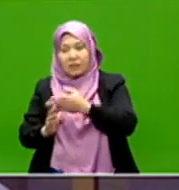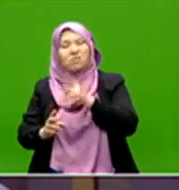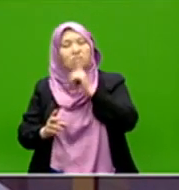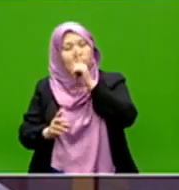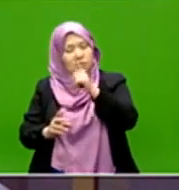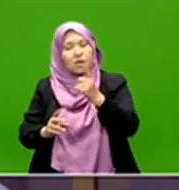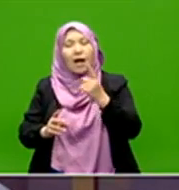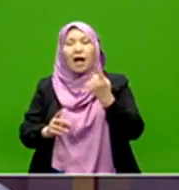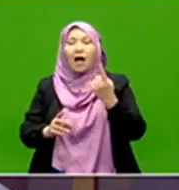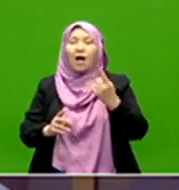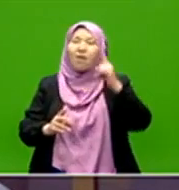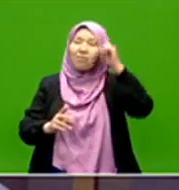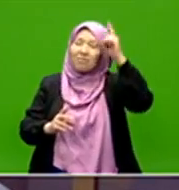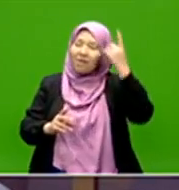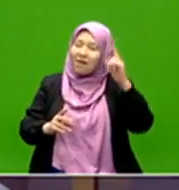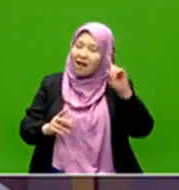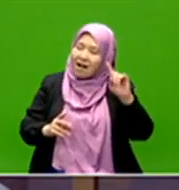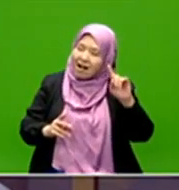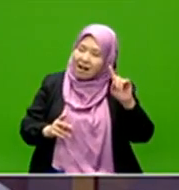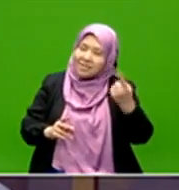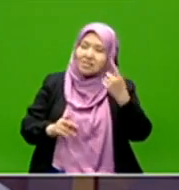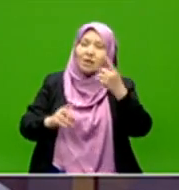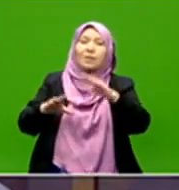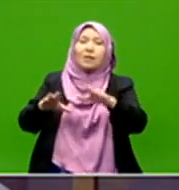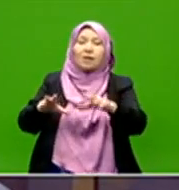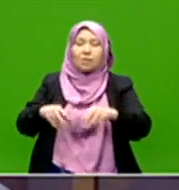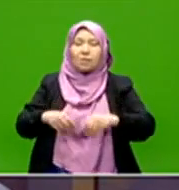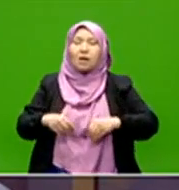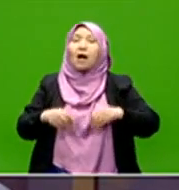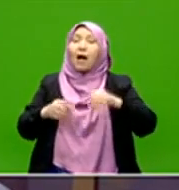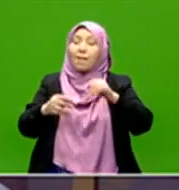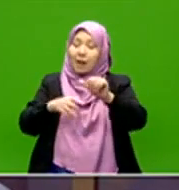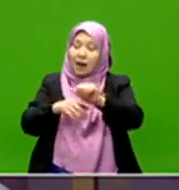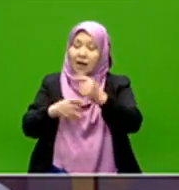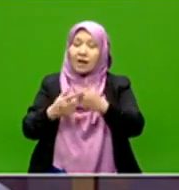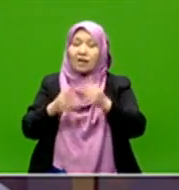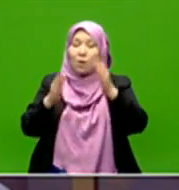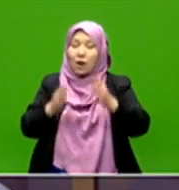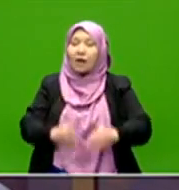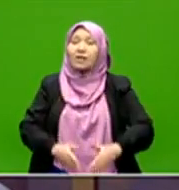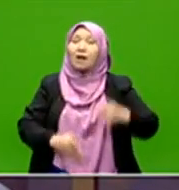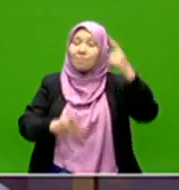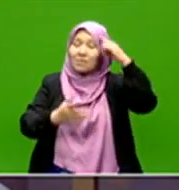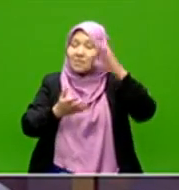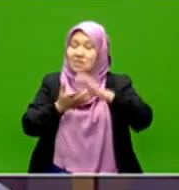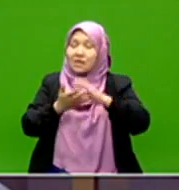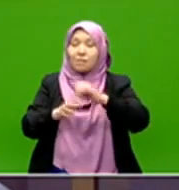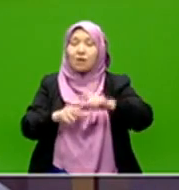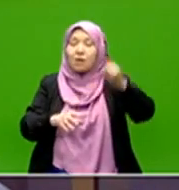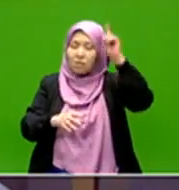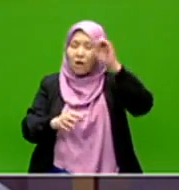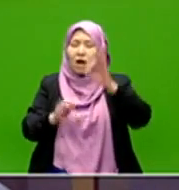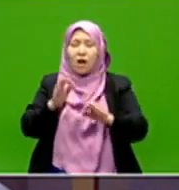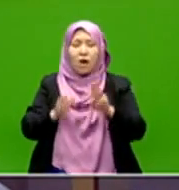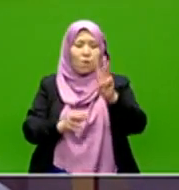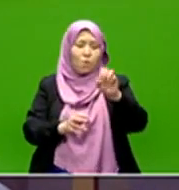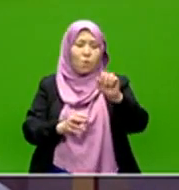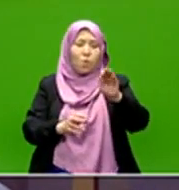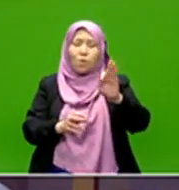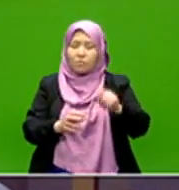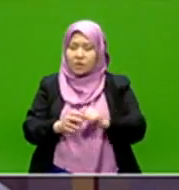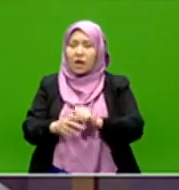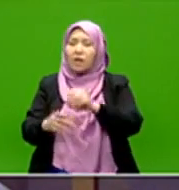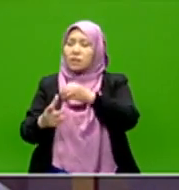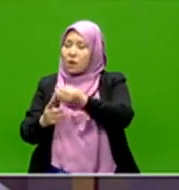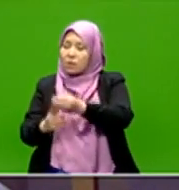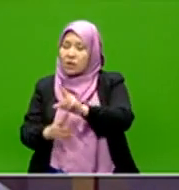hanya menerima amalan daripada orang yang bertakwa. Jadi ini Ustaz, ya, kalau wukuf di Padang Arafah ataupun di Muzdalifah itu,